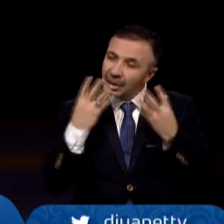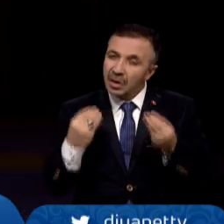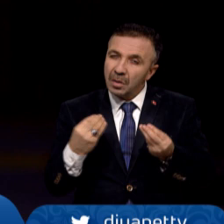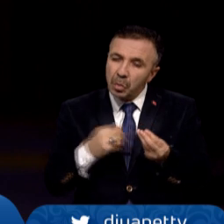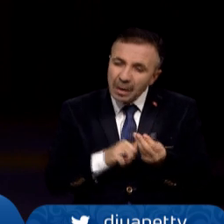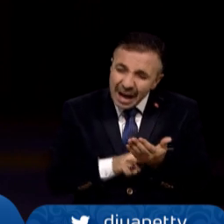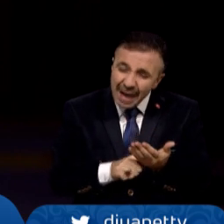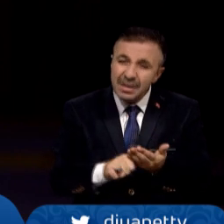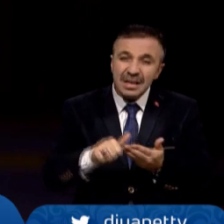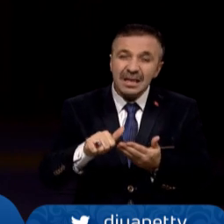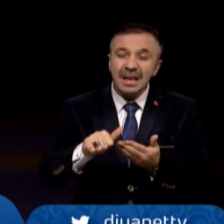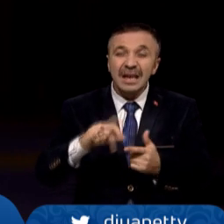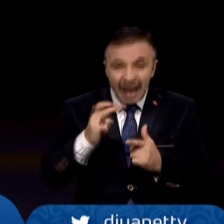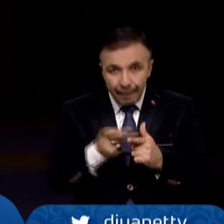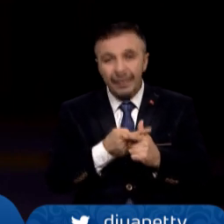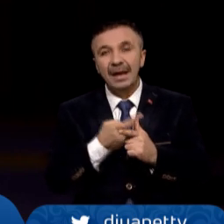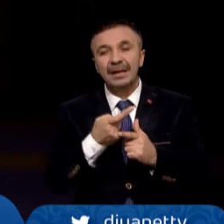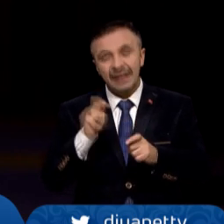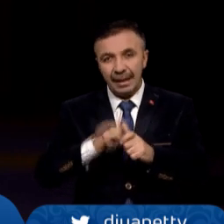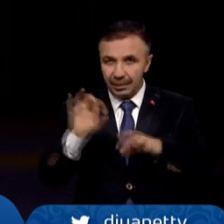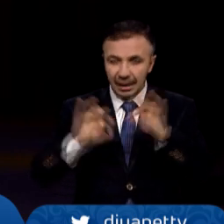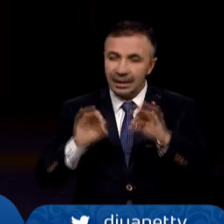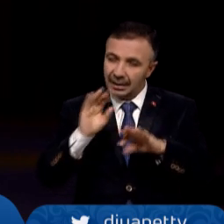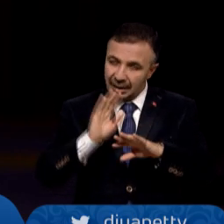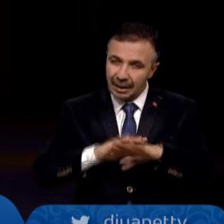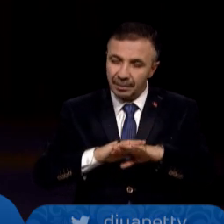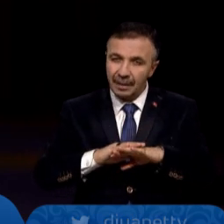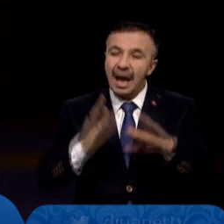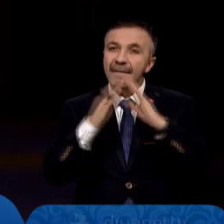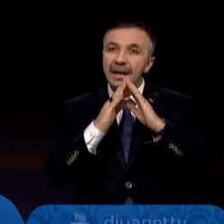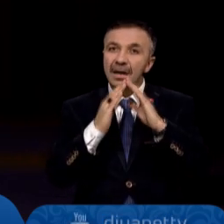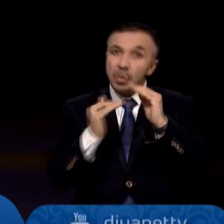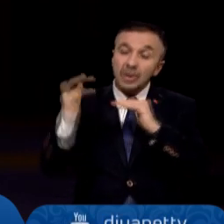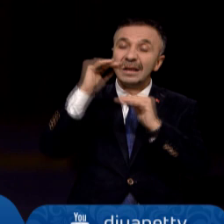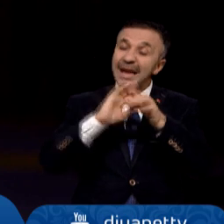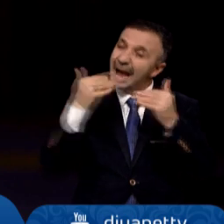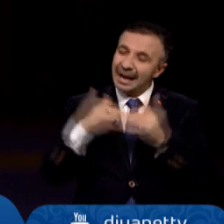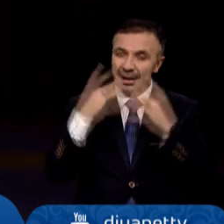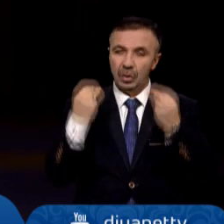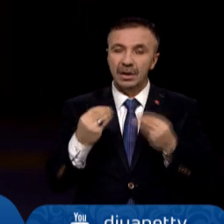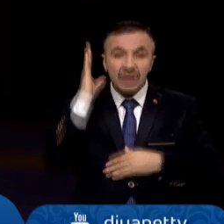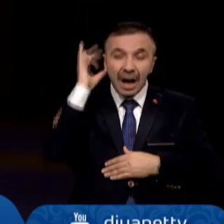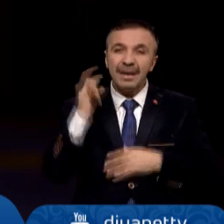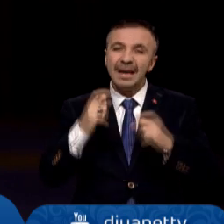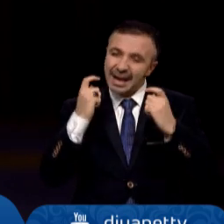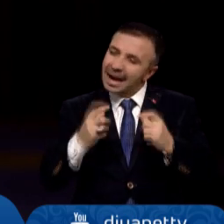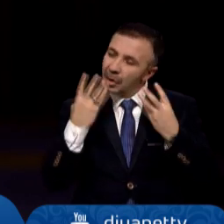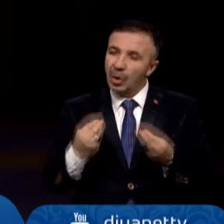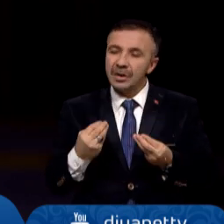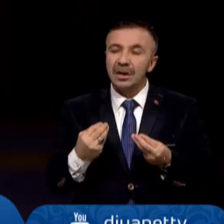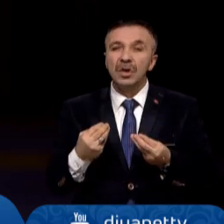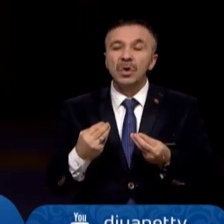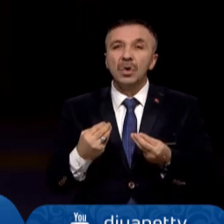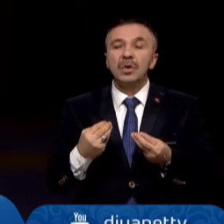olacak bunların hepsinin planını verdi evleri yüksekliğine kadar olacak cami nerede olacak